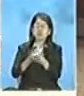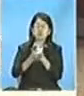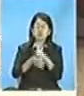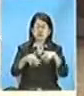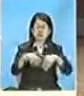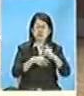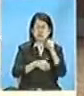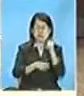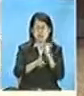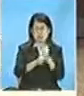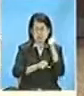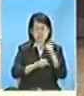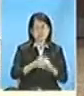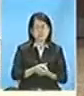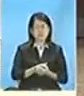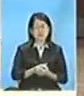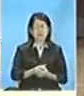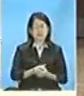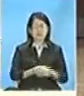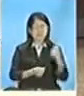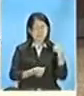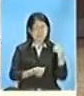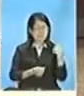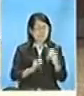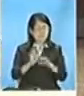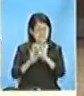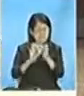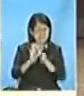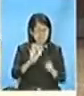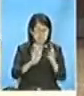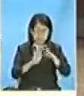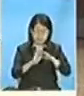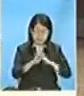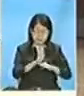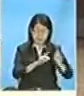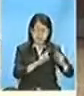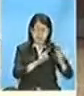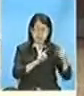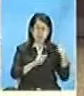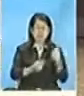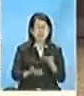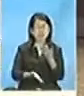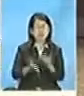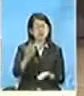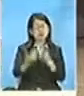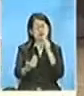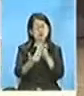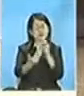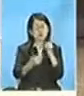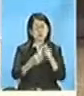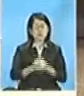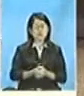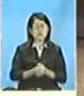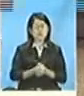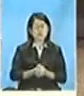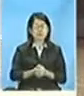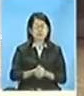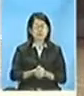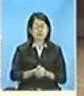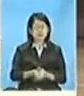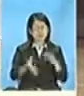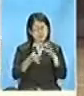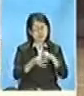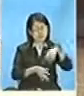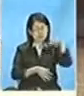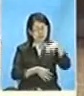างแท้จริงนอกจากนี้ยังมีรายละเอียดปีกย่อยไม่ว่าจะเป็นประเด็นเรื่องของการดูแลปรับปรุงสถาน